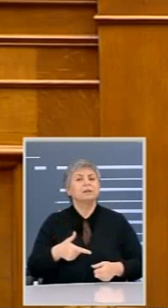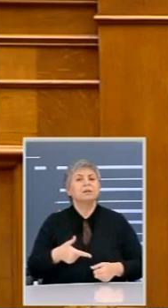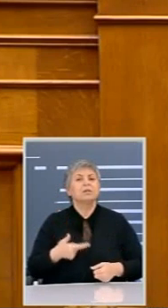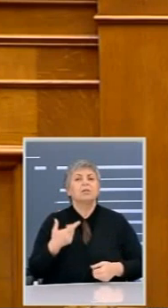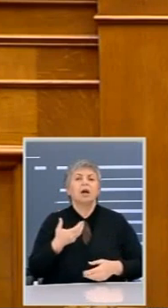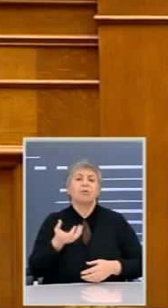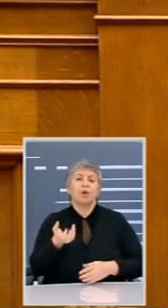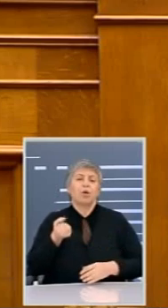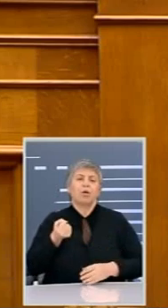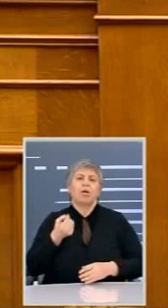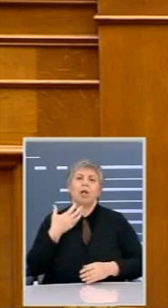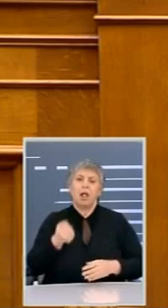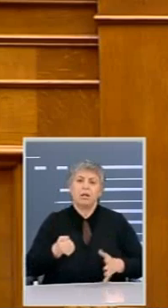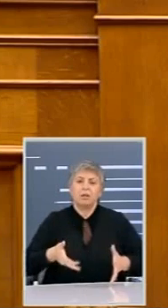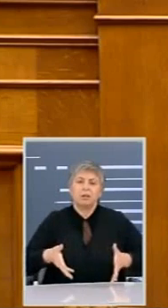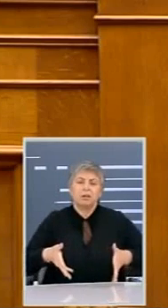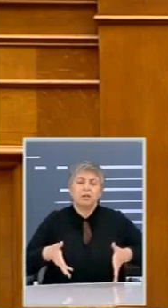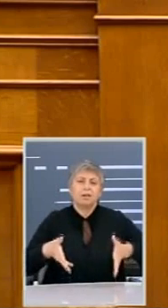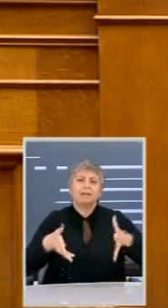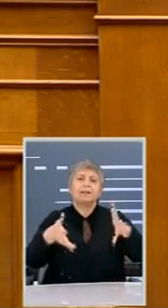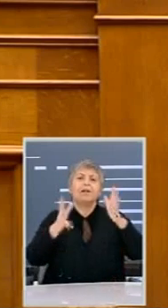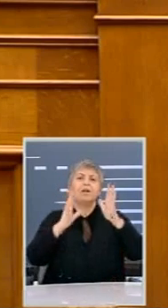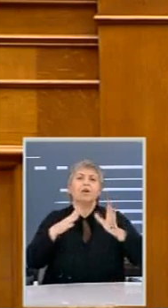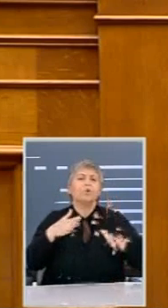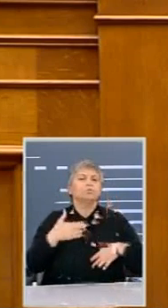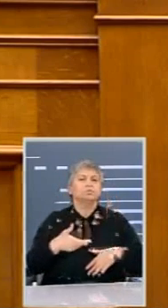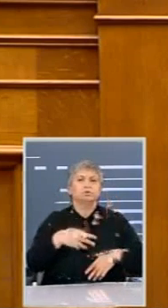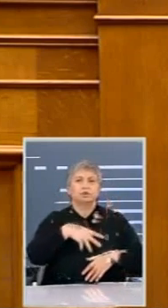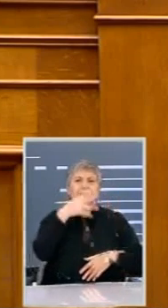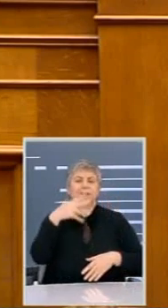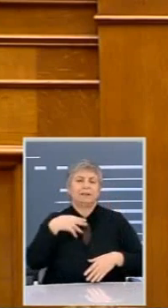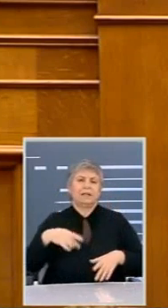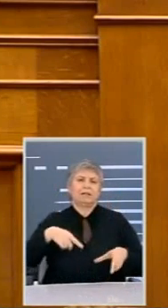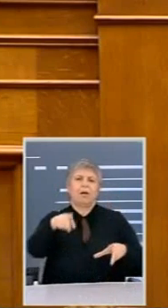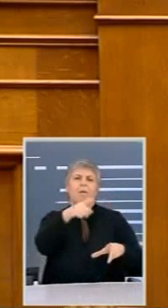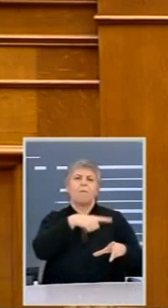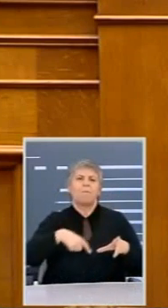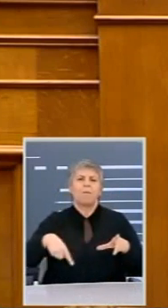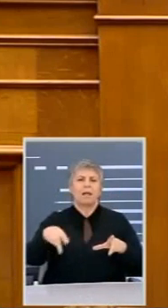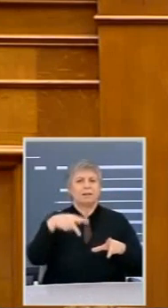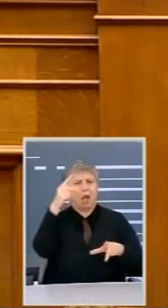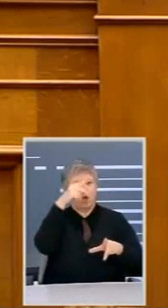εδώ έχει γίνει μεγάλη παραποίηση της πραγματικότητας.